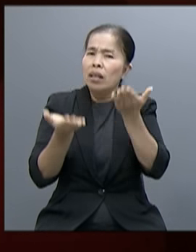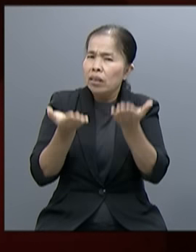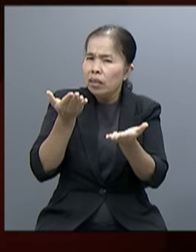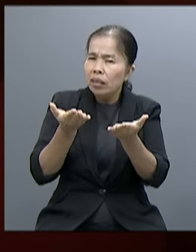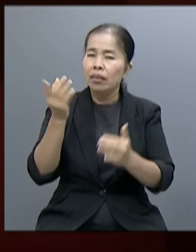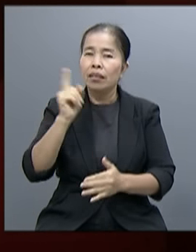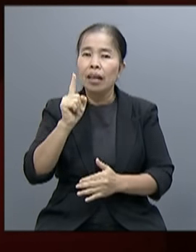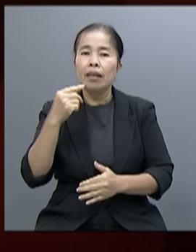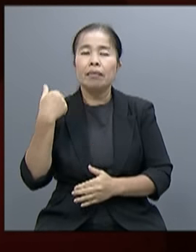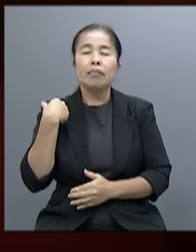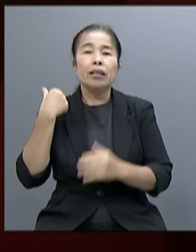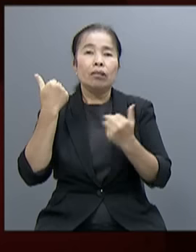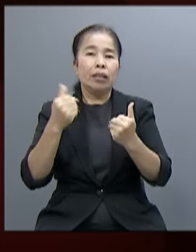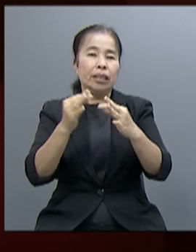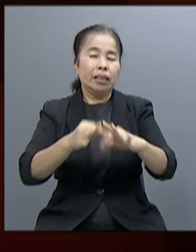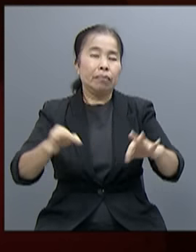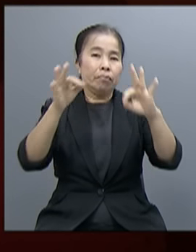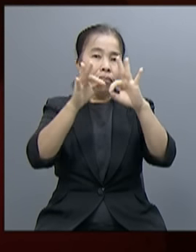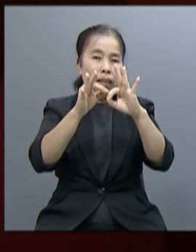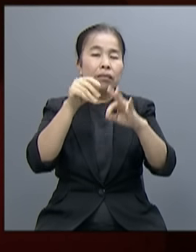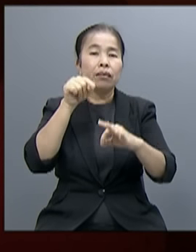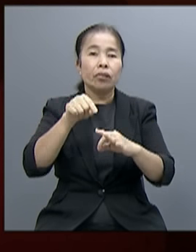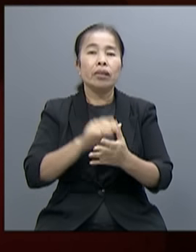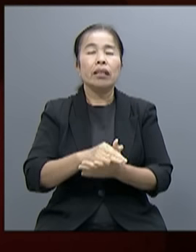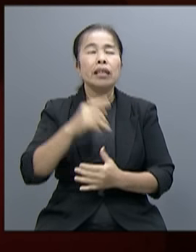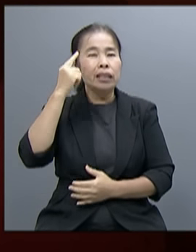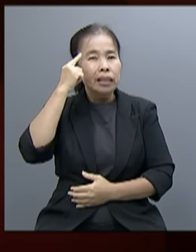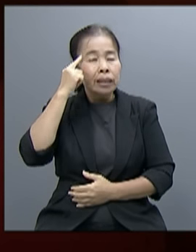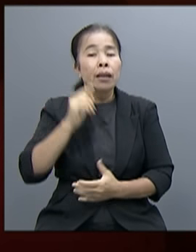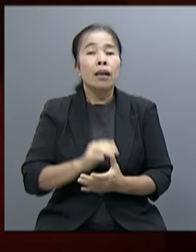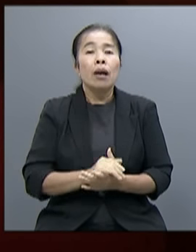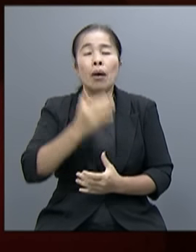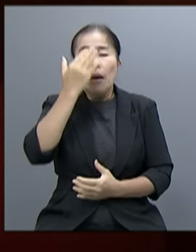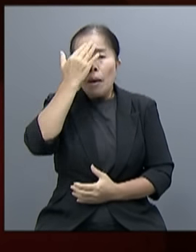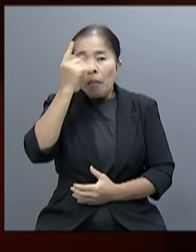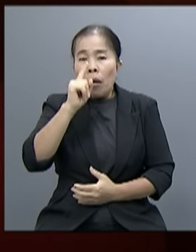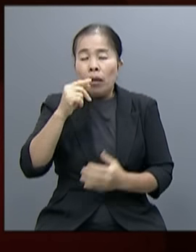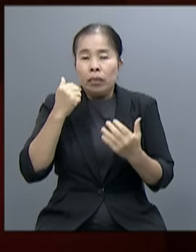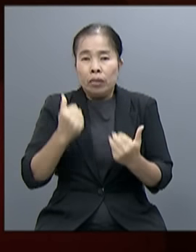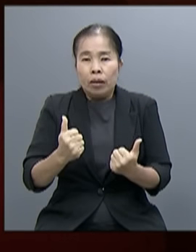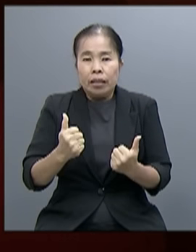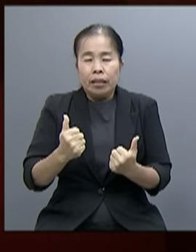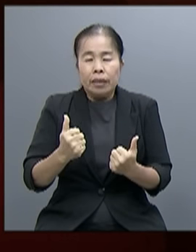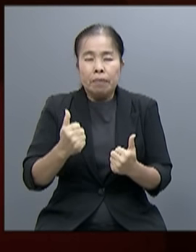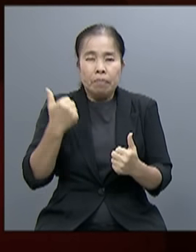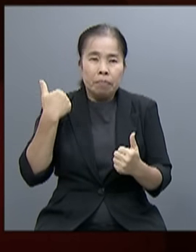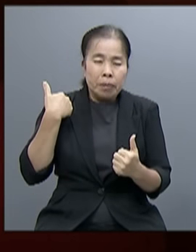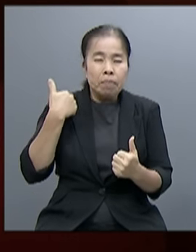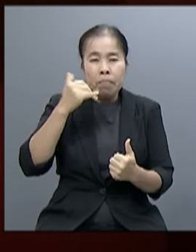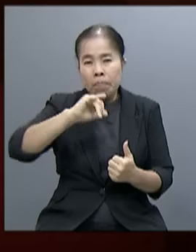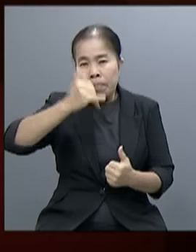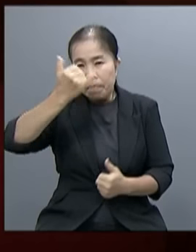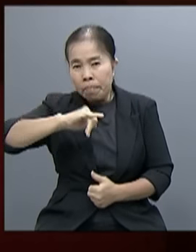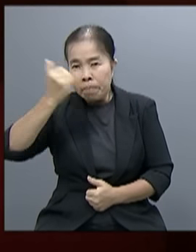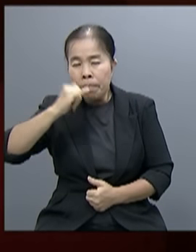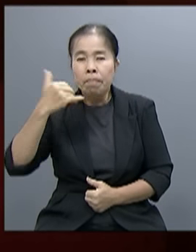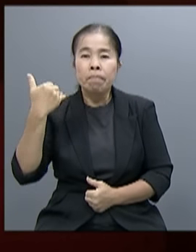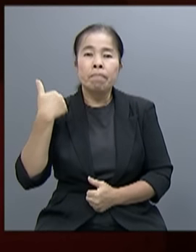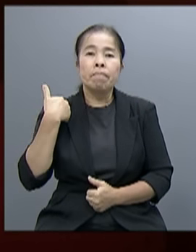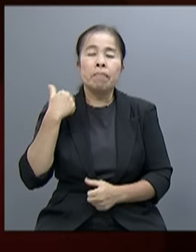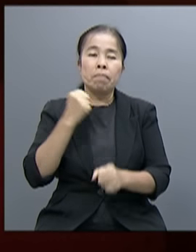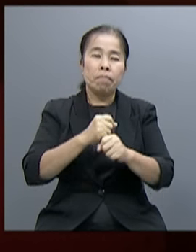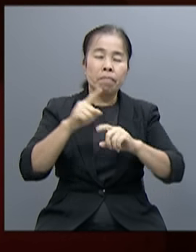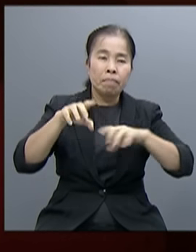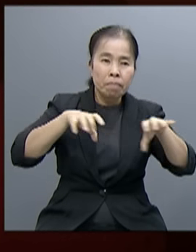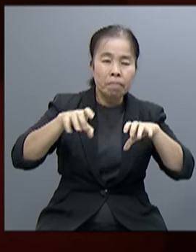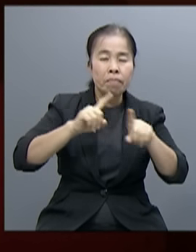ของสปป.ลาวที่เป็นประธานอาเซียนเนี่ยเขาเล่นแบบนี้อยู่นะครับซึ่งมันมีตัวเดินของเขาอยู่นะครับในวงของอาเ